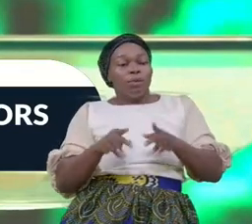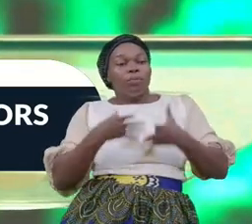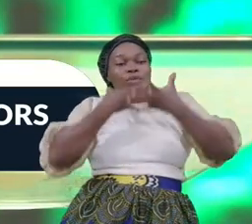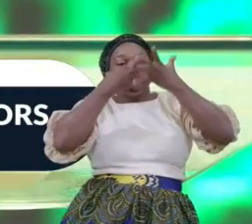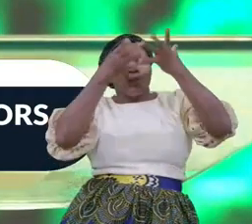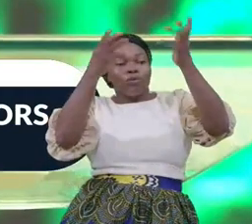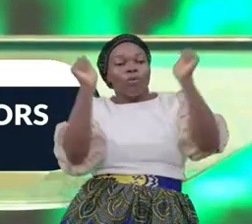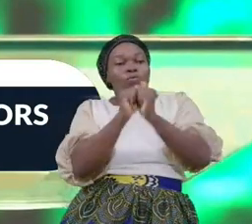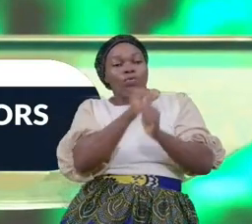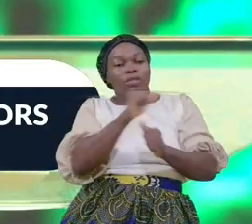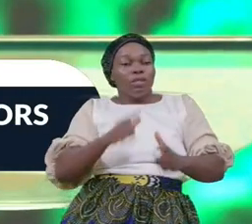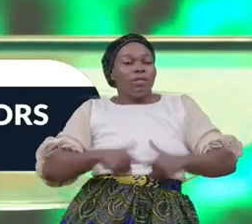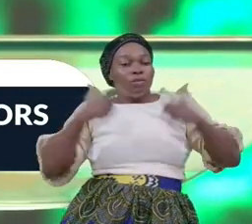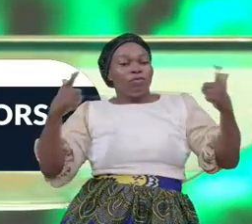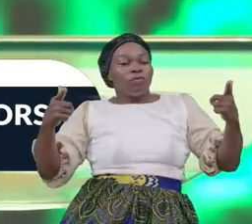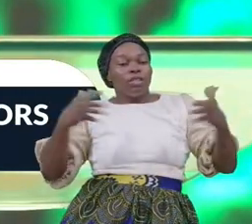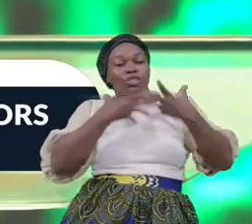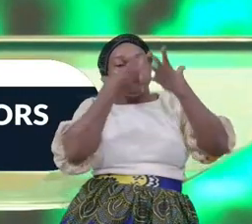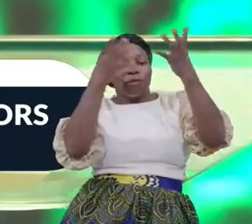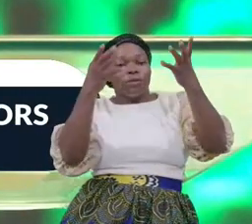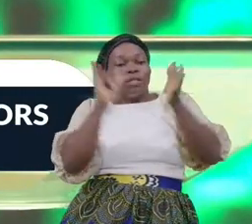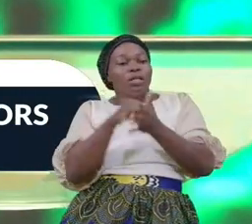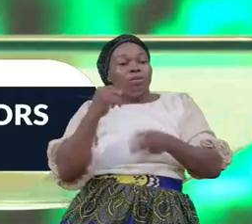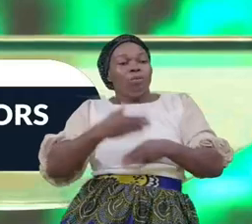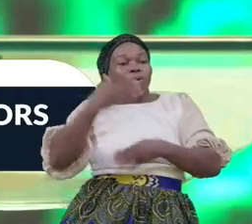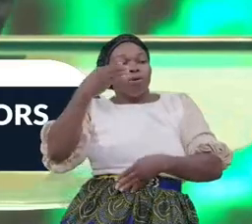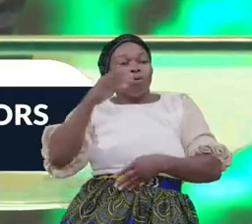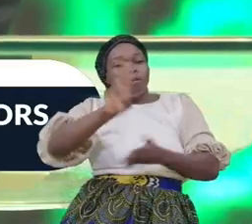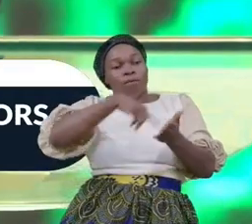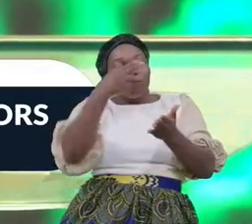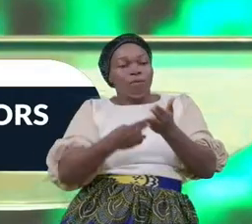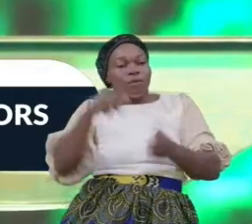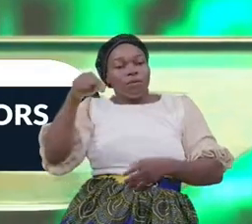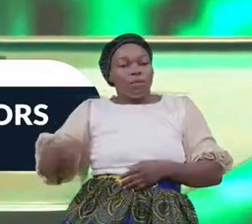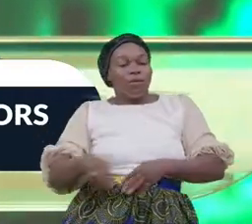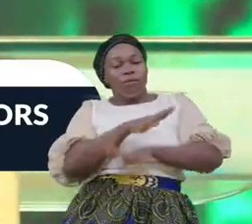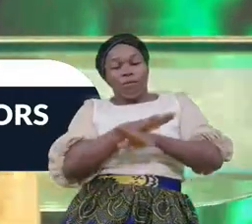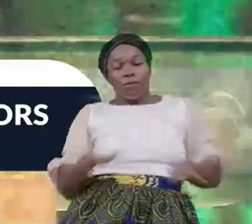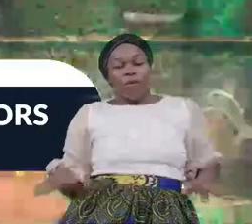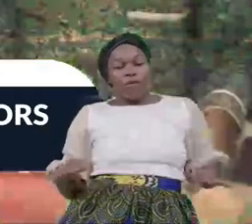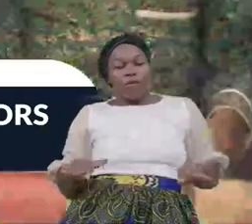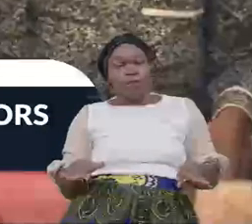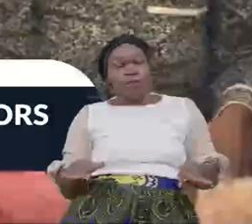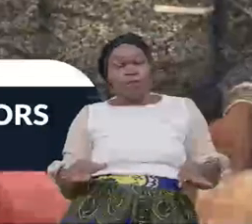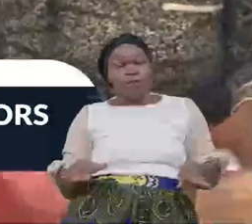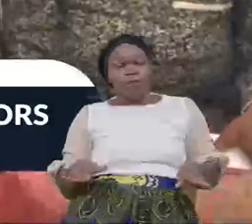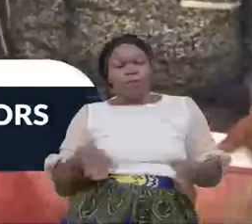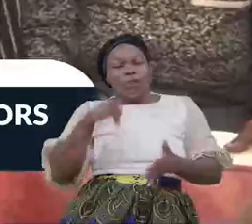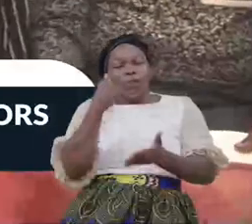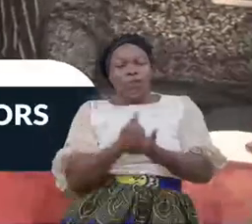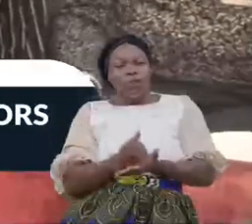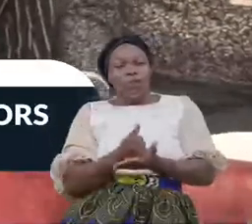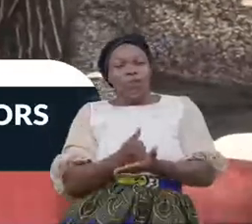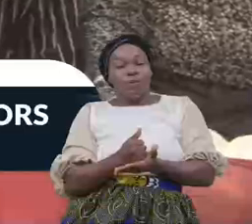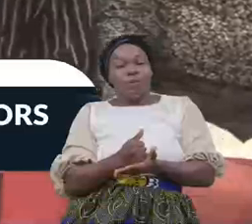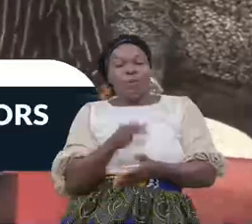il poussa de grands cris et la muraille s'écroula. Quand ils